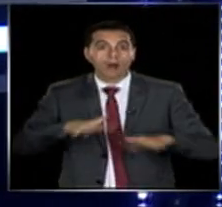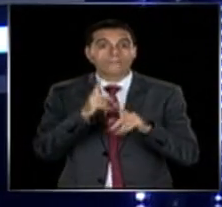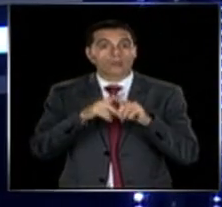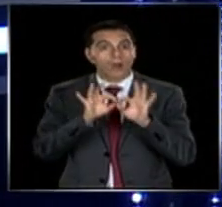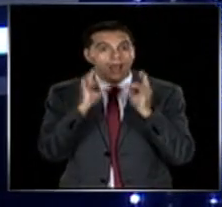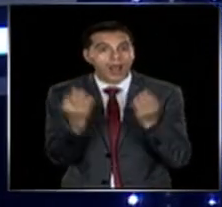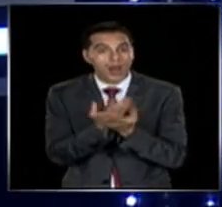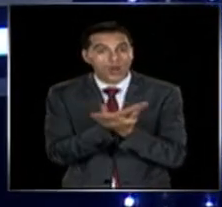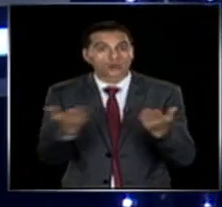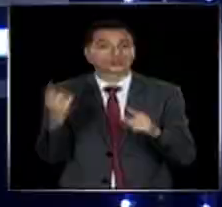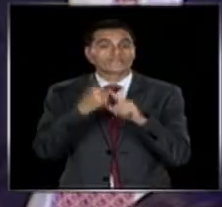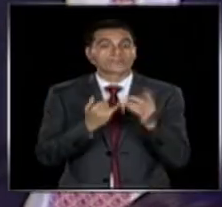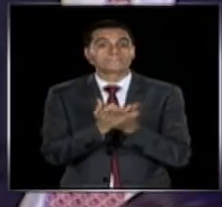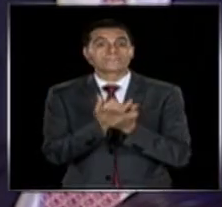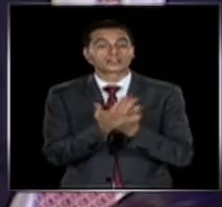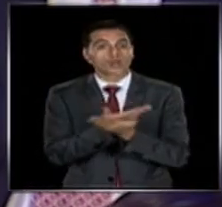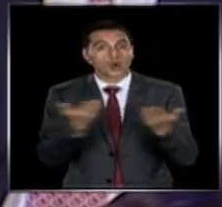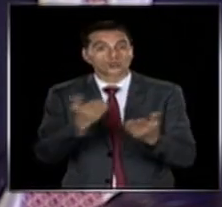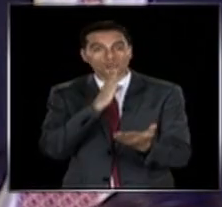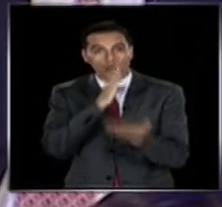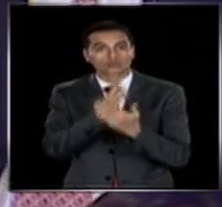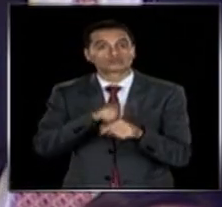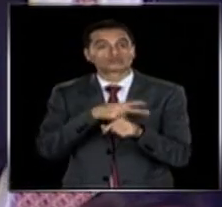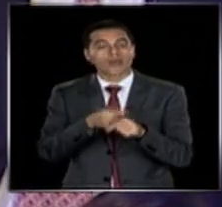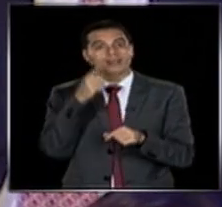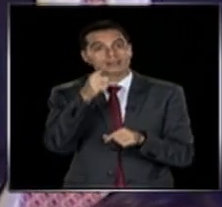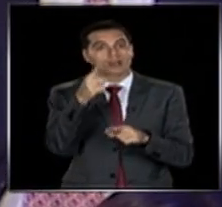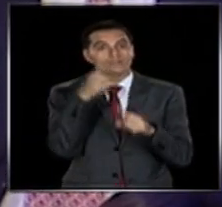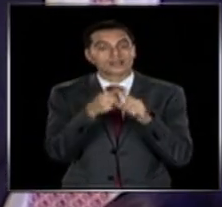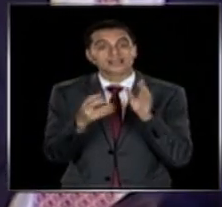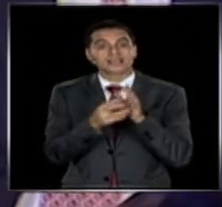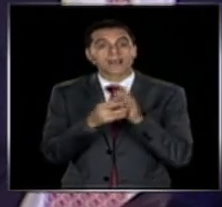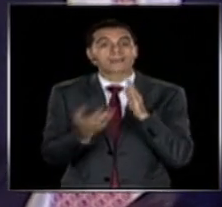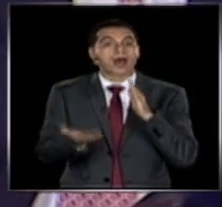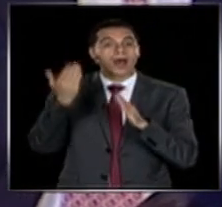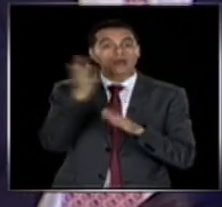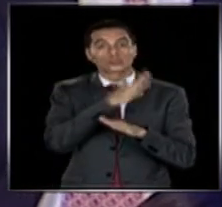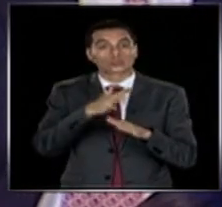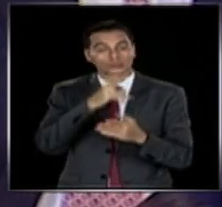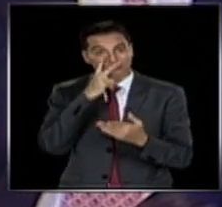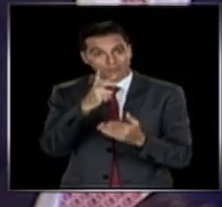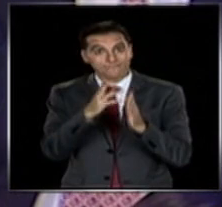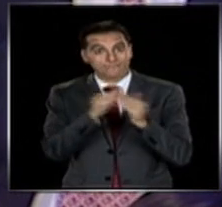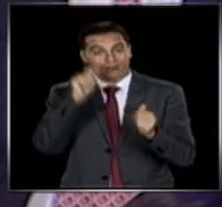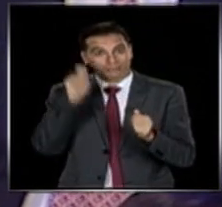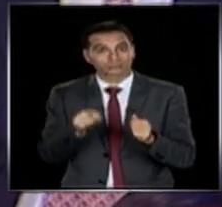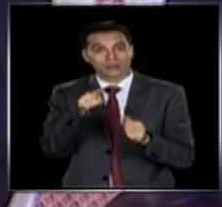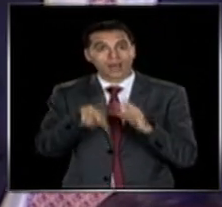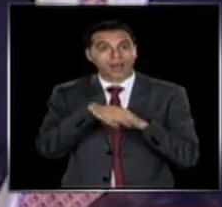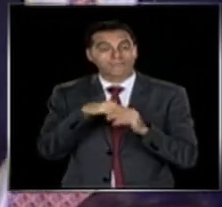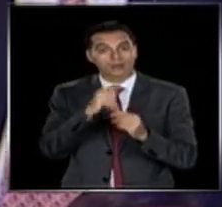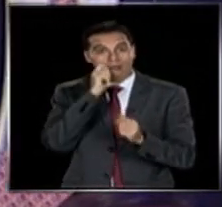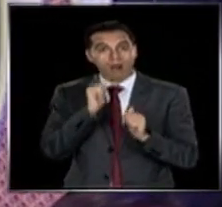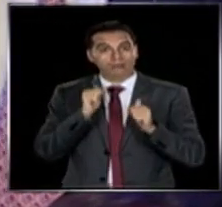وعائلات ومدارس تشهد لك، وجامعات تبشر مصر بقدوم